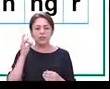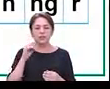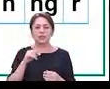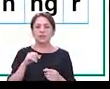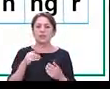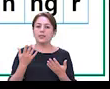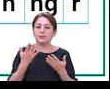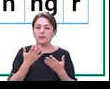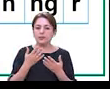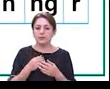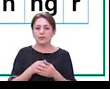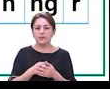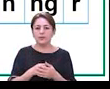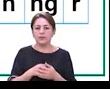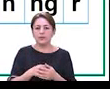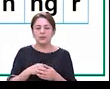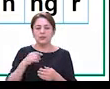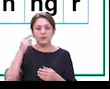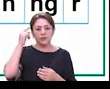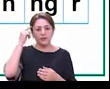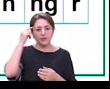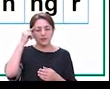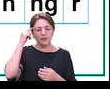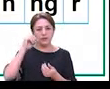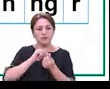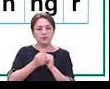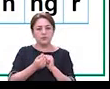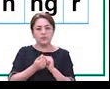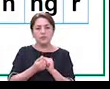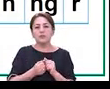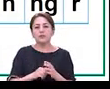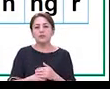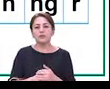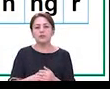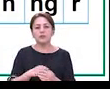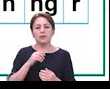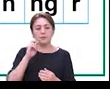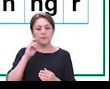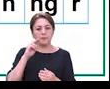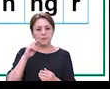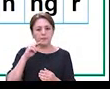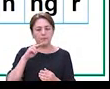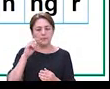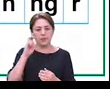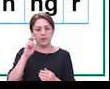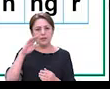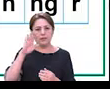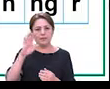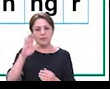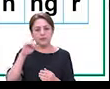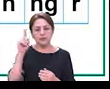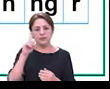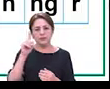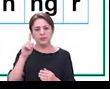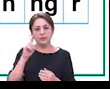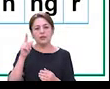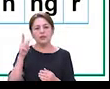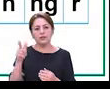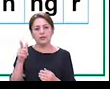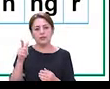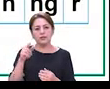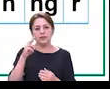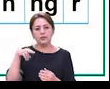tovushlar kiradi. Eslab qolishga harakat qiling. B, V, Z,